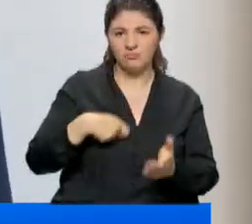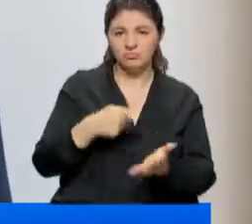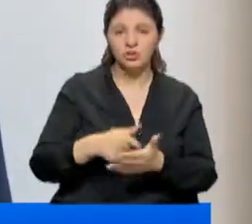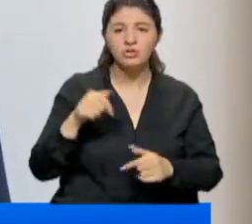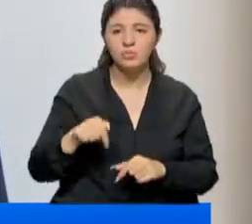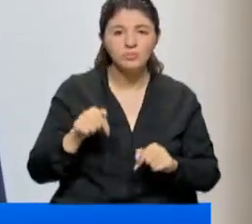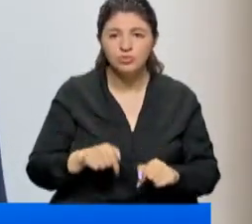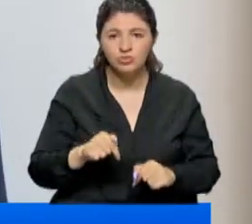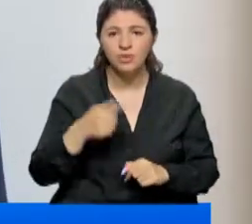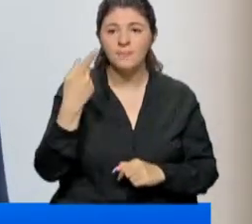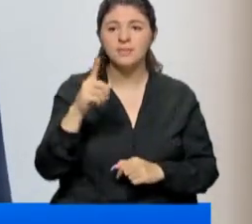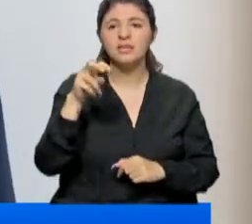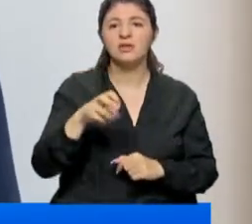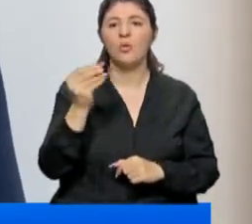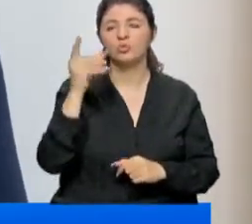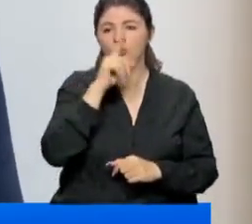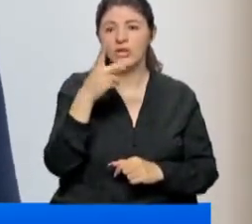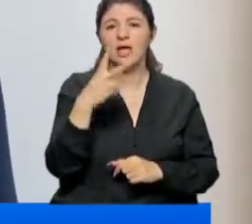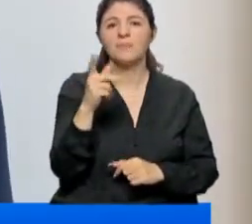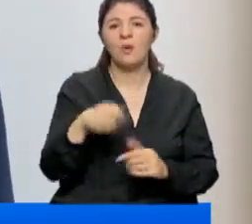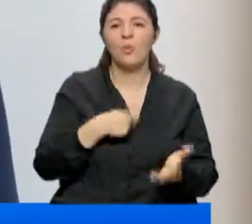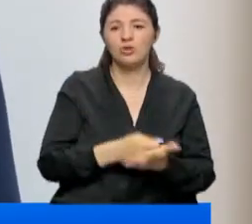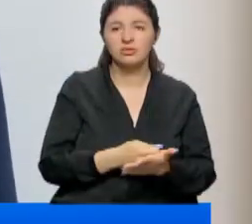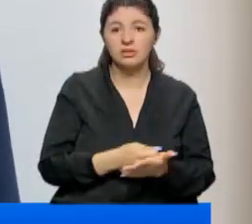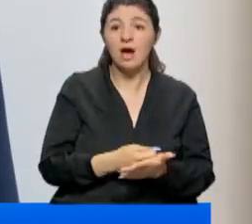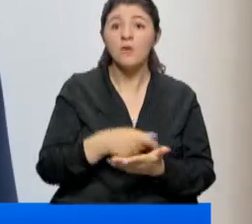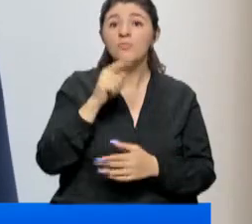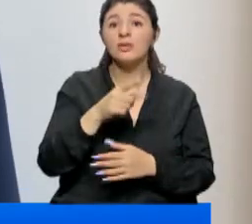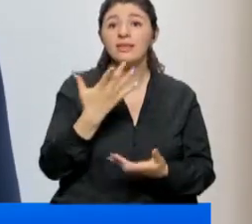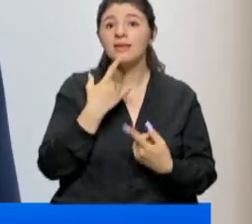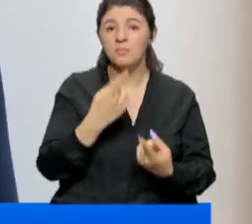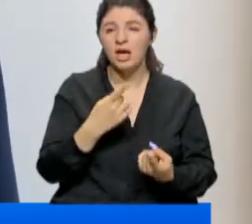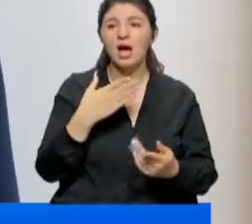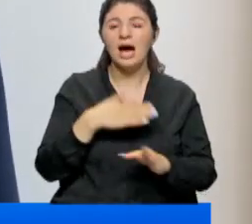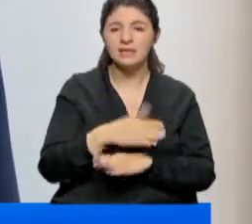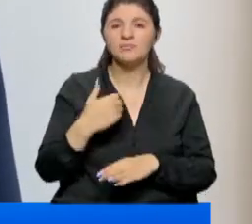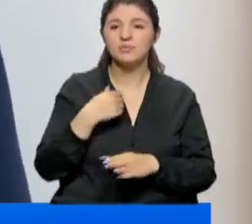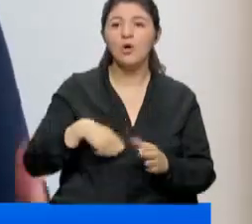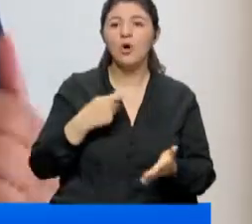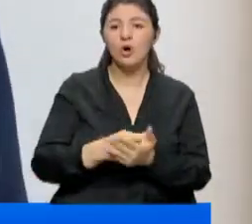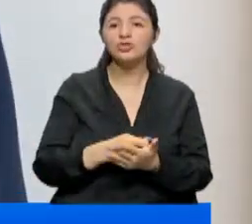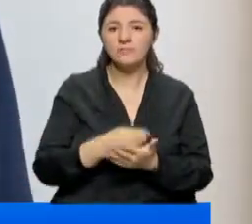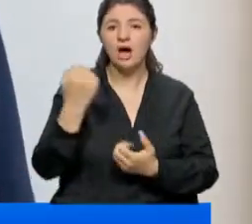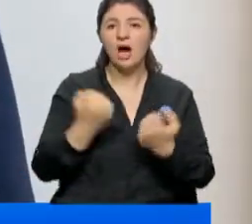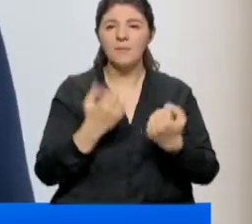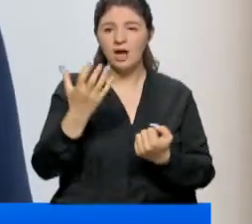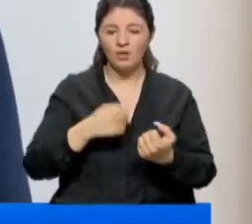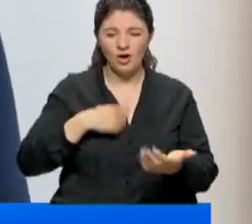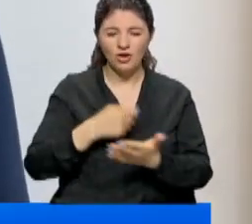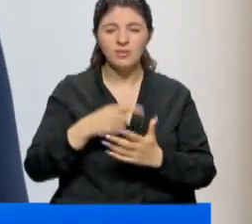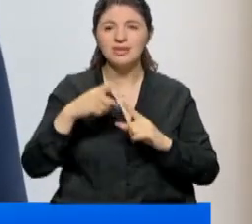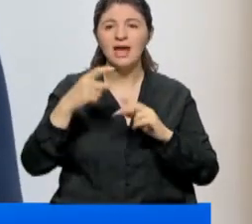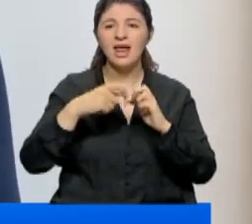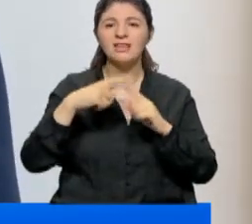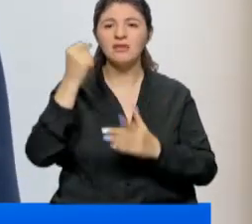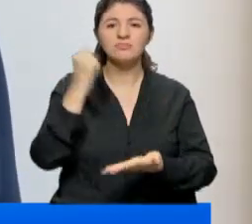artık bugün binde 8 olduğu için mm görebileceğiz Bu da ne demek aslında bizim ödeyeceğimiz otomobil alıp gideceğim